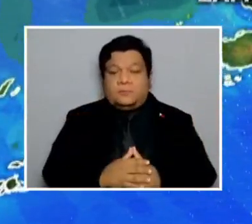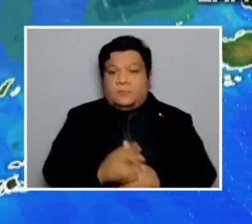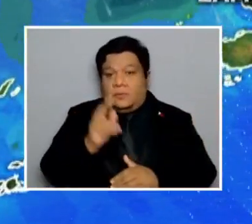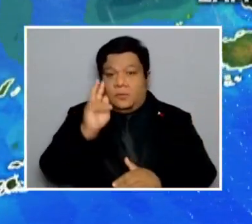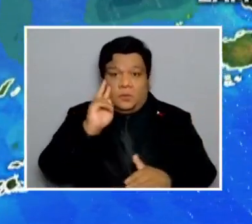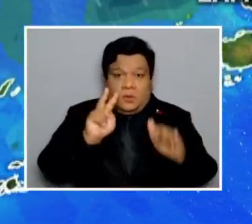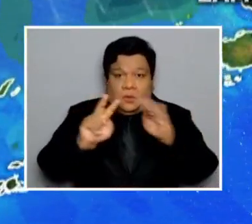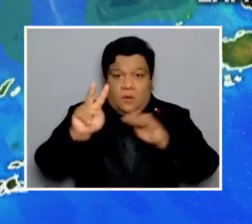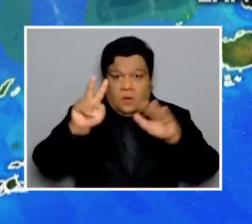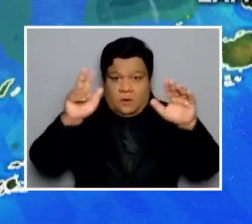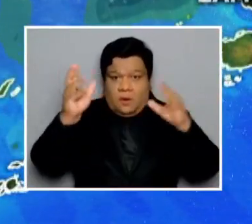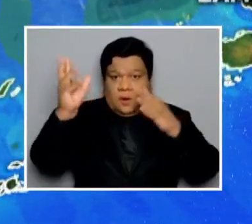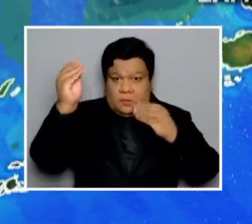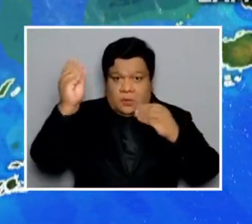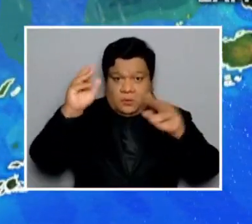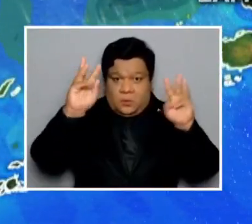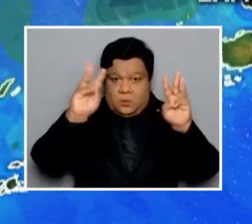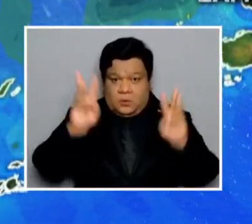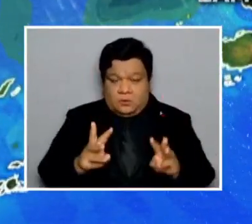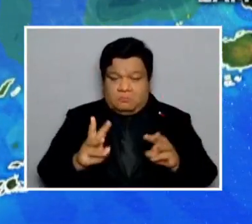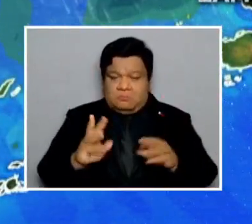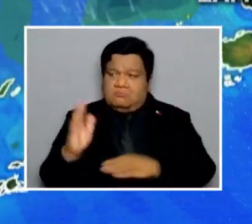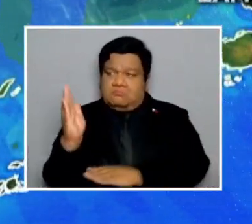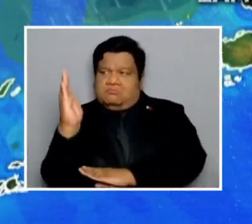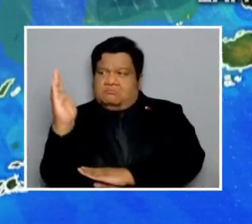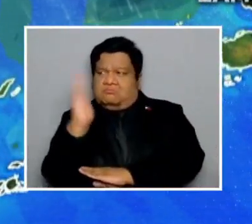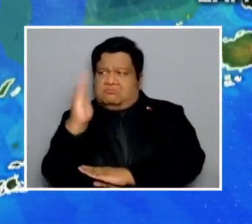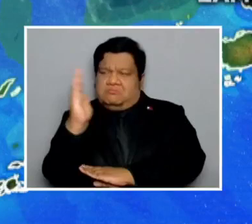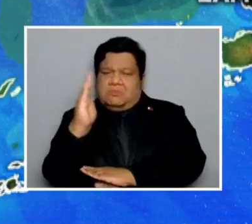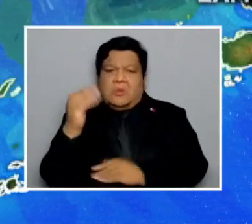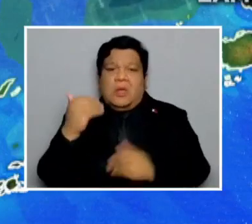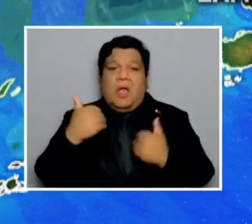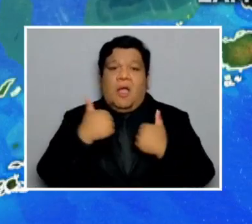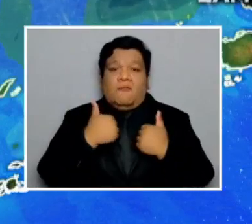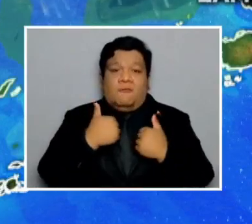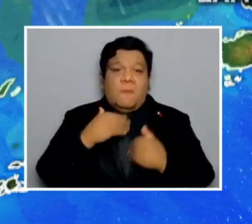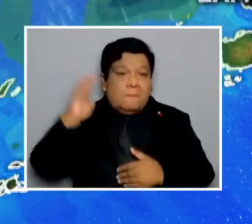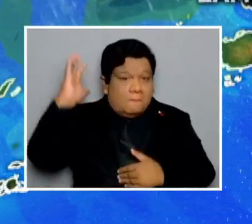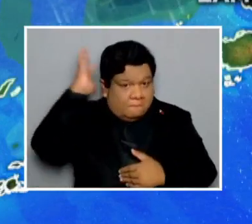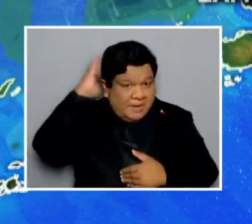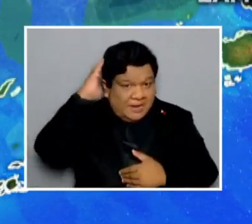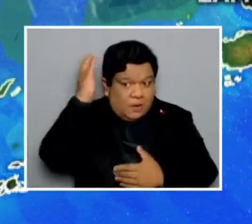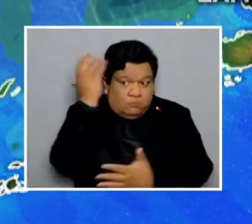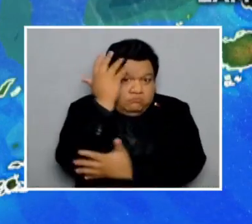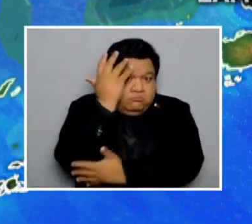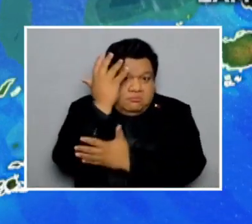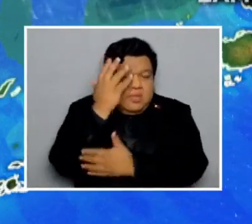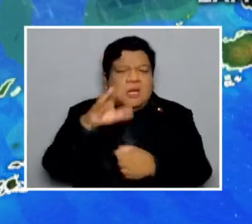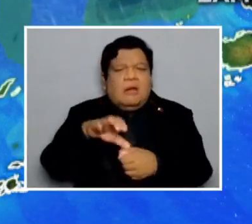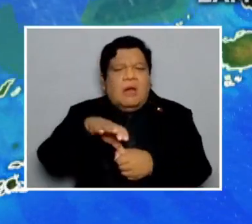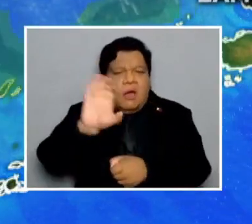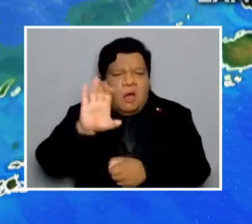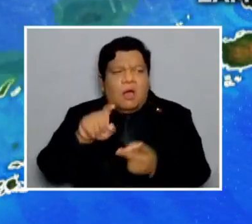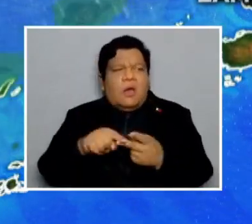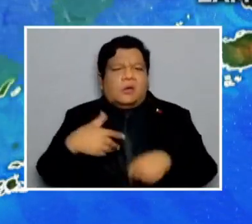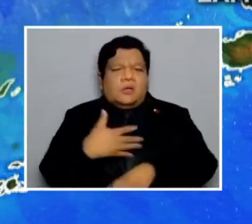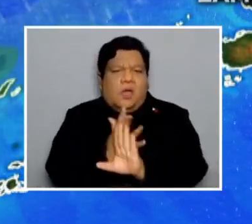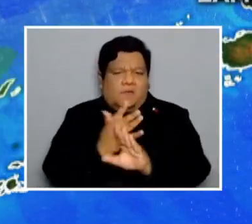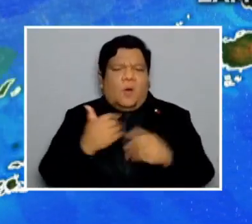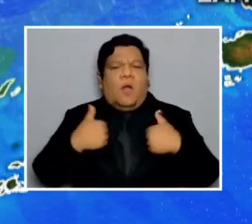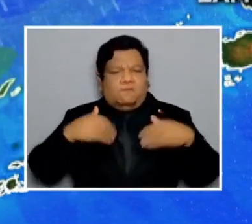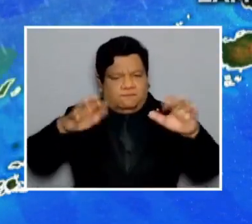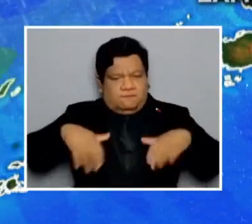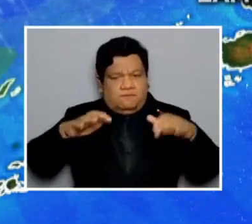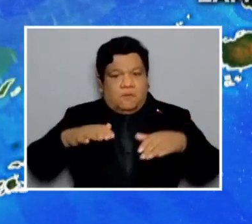po magtanghali, may mga pag-ulan sa ilang bahagi ng Mindanao kagaya ng Caraga at Davao Region. Pagsapit po ng hapon, halos buong Mindanao